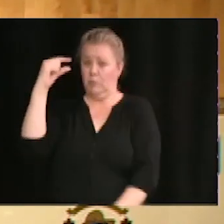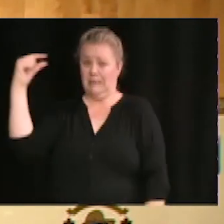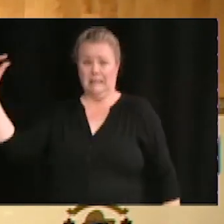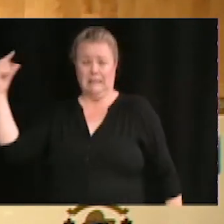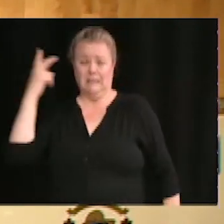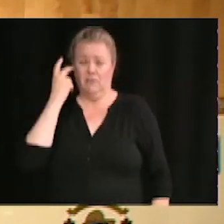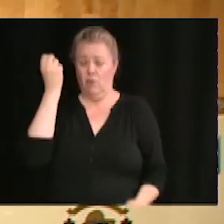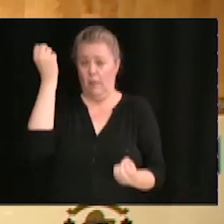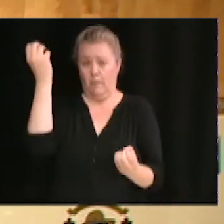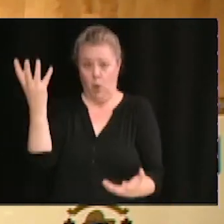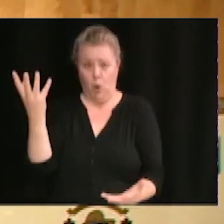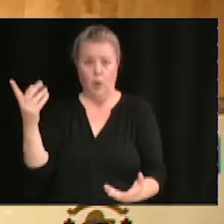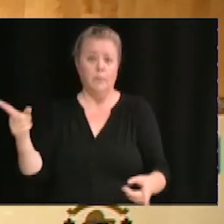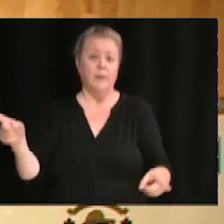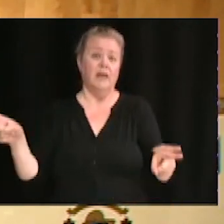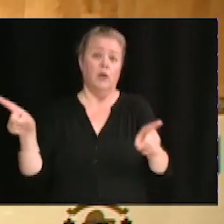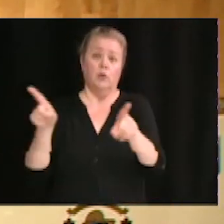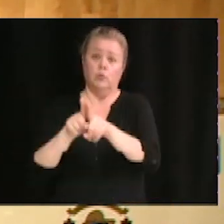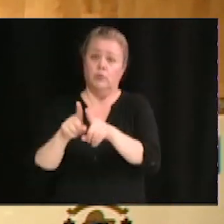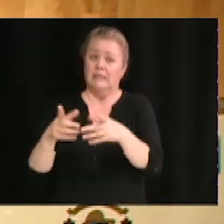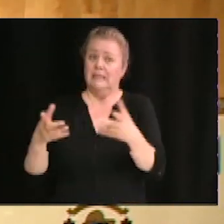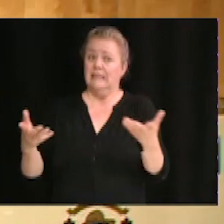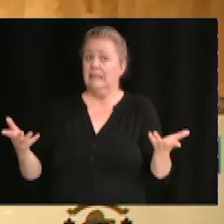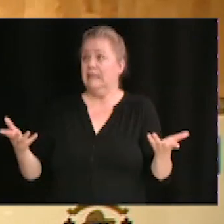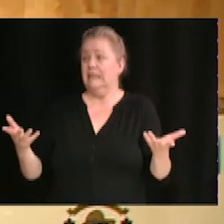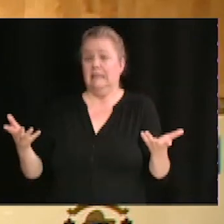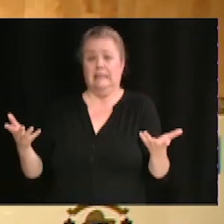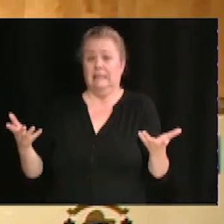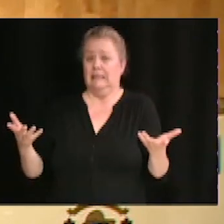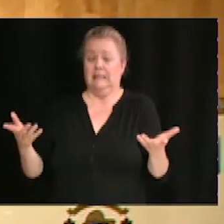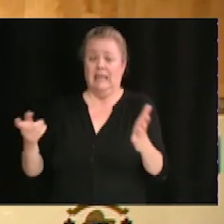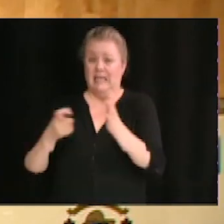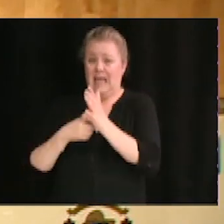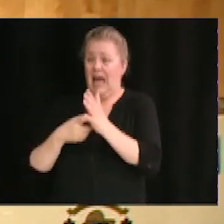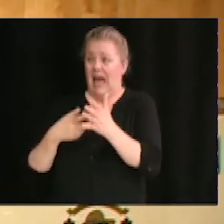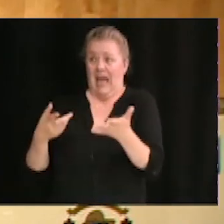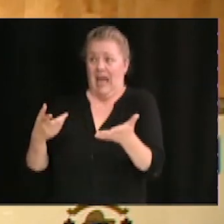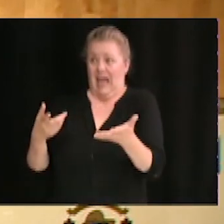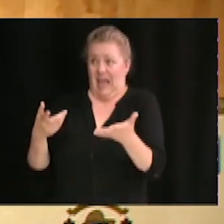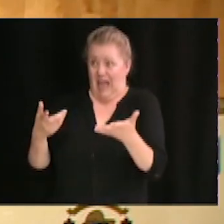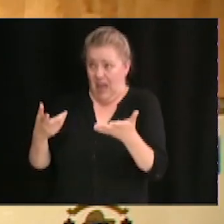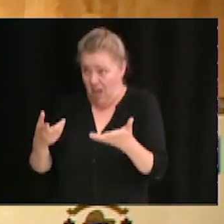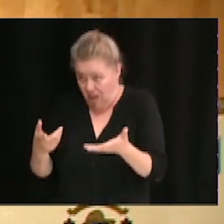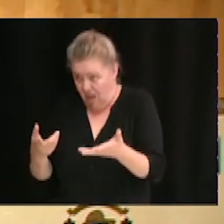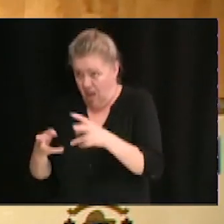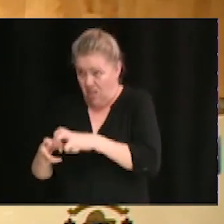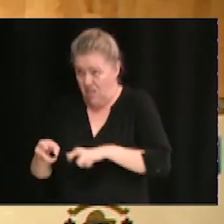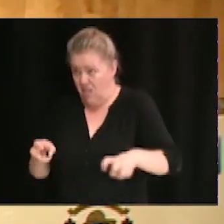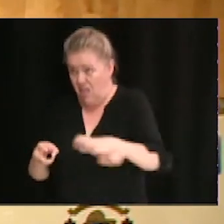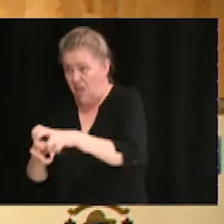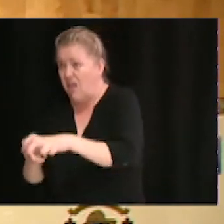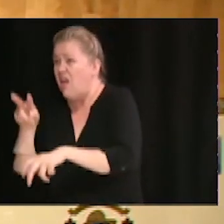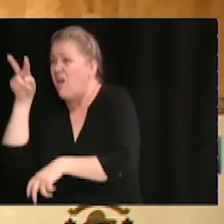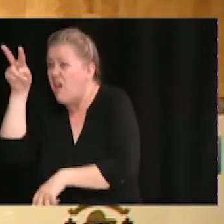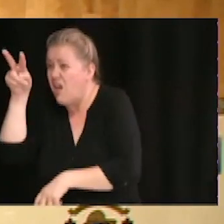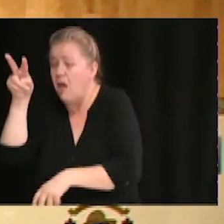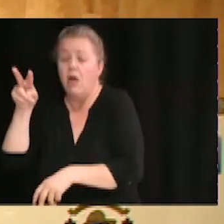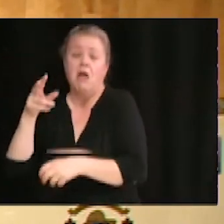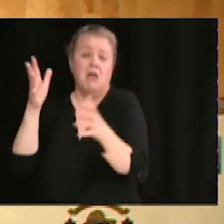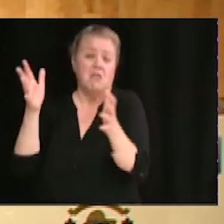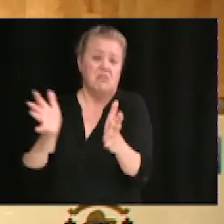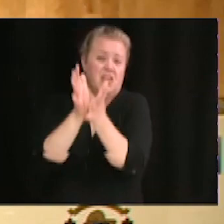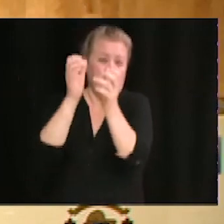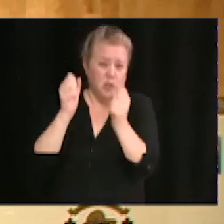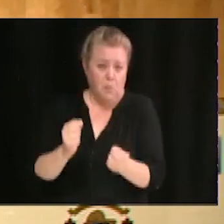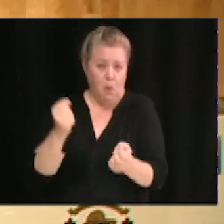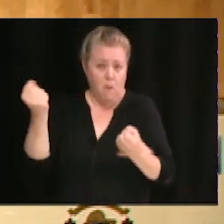puis le temps que tu finisses de lire, tu débâques dans ton char, tu risques de se faire entrer dans le derrière par une vanne qui s'en vient assez vite. Ça que c'était possible de mettre